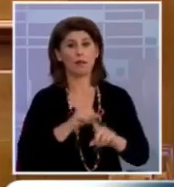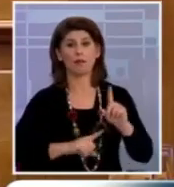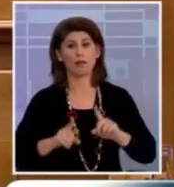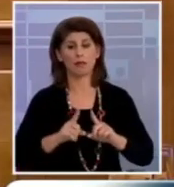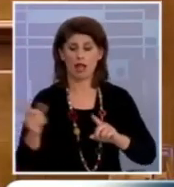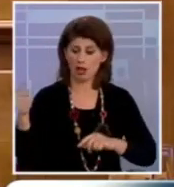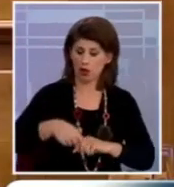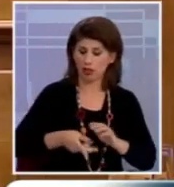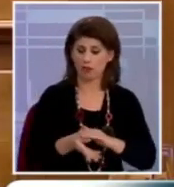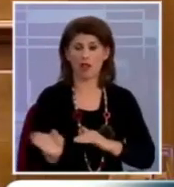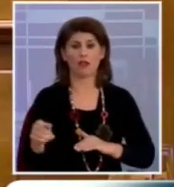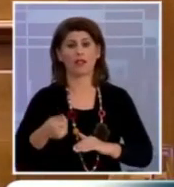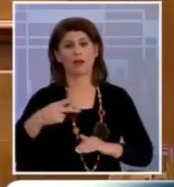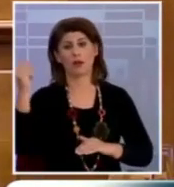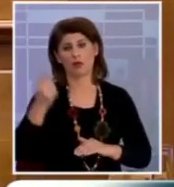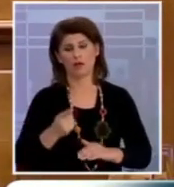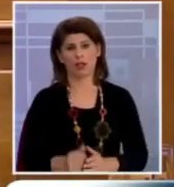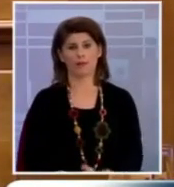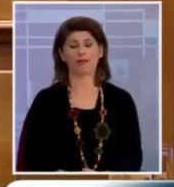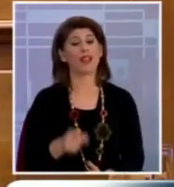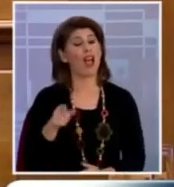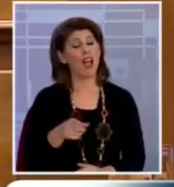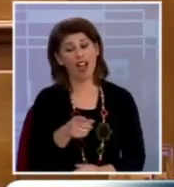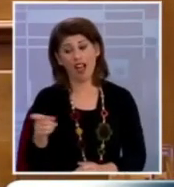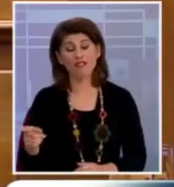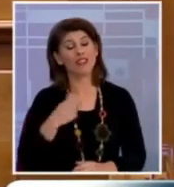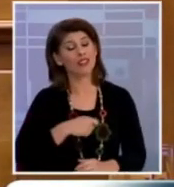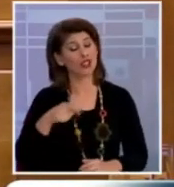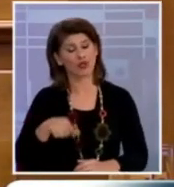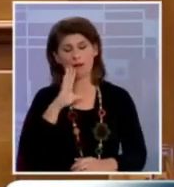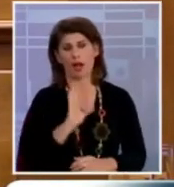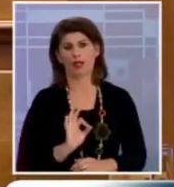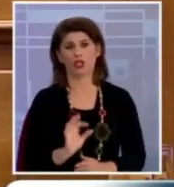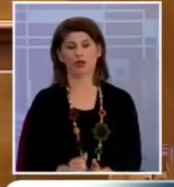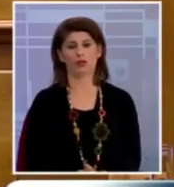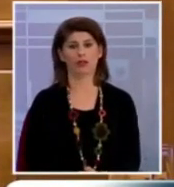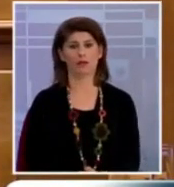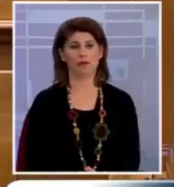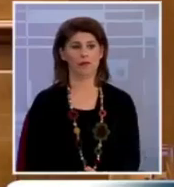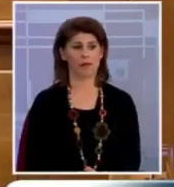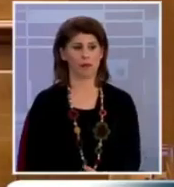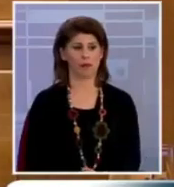μπαινοβγαίνουν εδώ μέσα ως πλειοψηφία. Αυτή δυστυχώς είναι η πραγματικότητα.